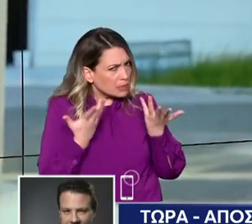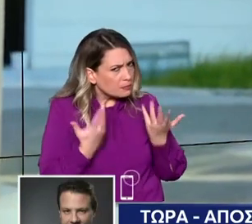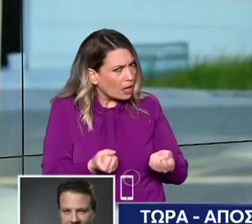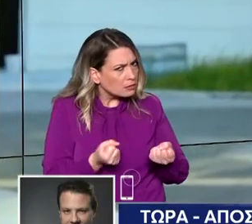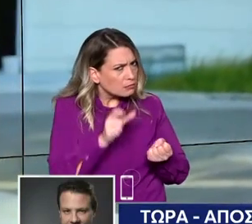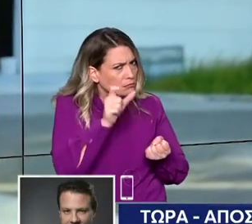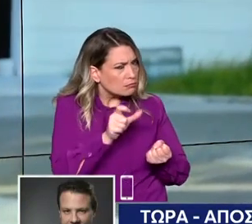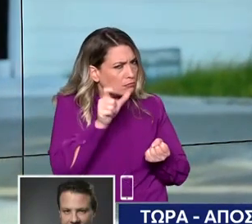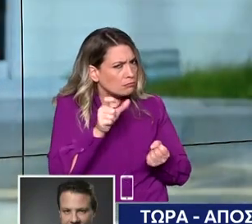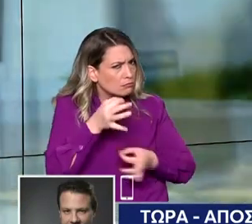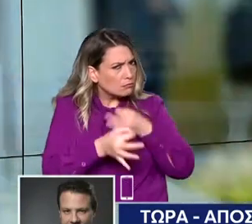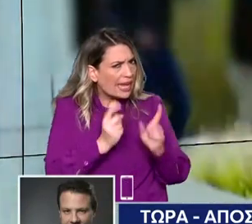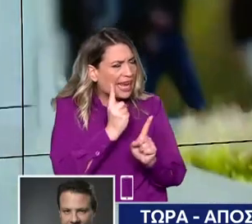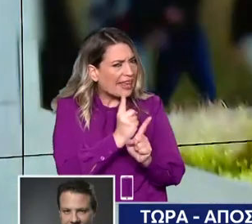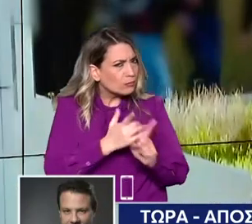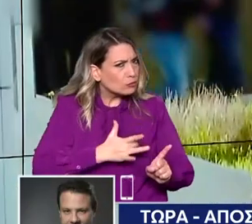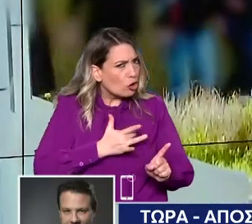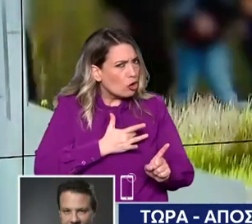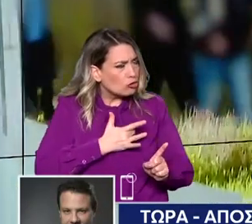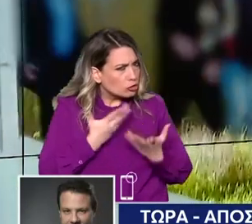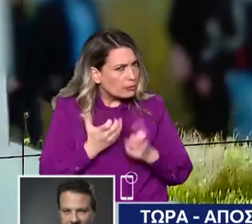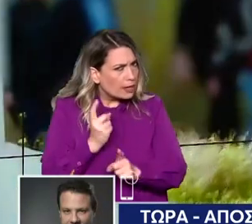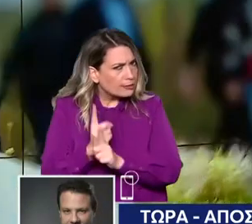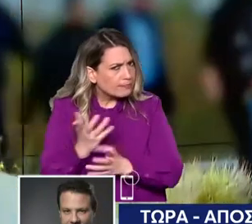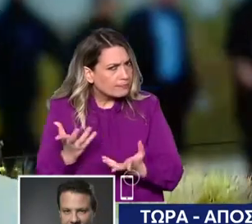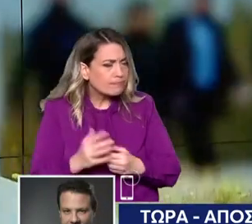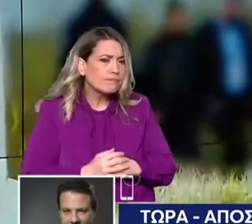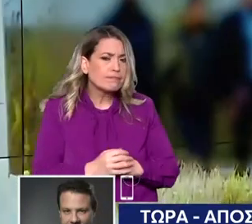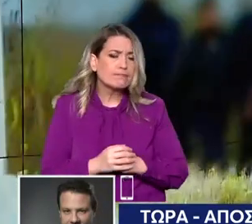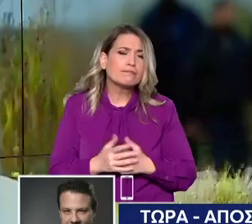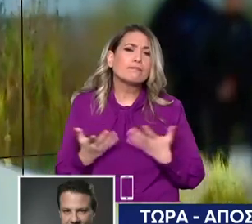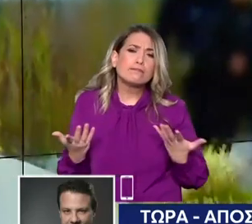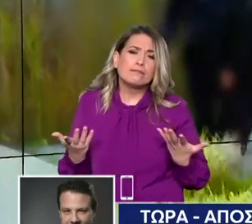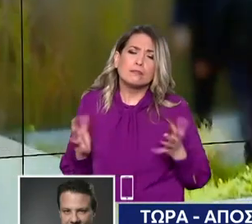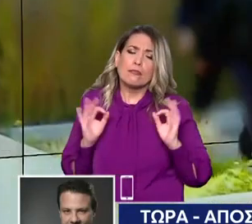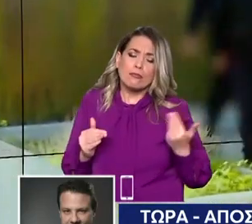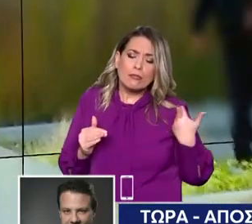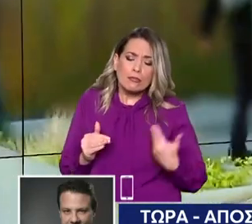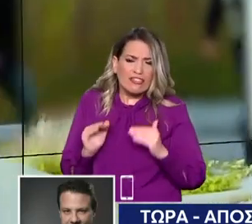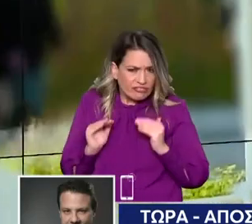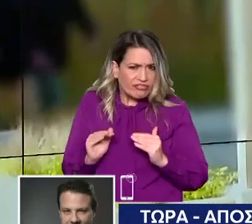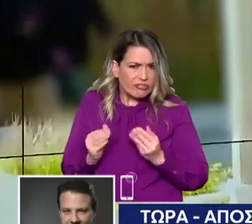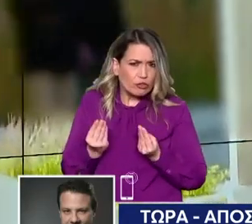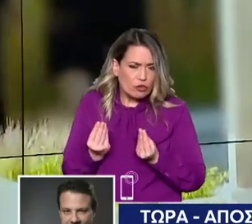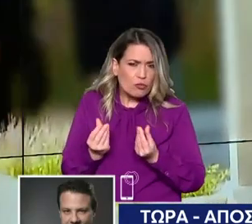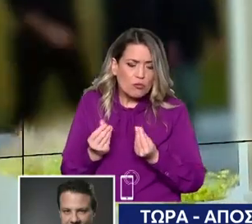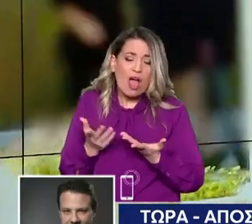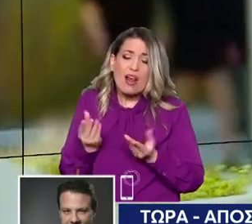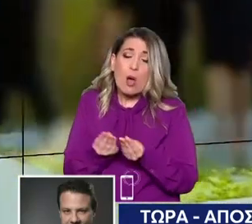υπάρχει τώρα κάποια υποστή διο τρόπο όχι όχι είναι είναι είναι με τον ίδιο τρόπο που υπήρχε μία ελαχιστότατες